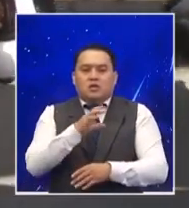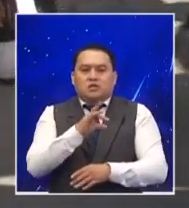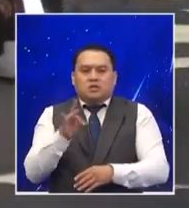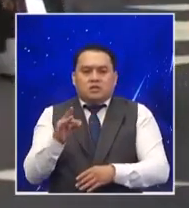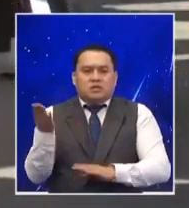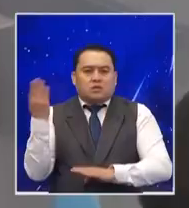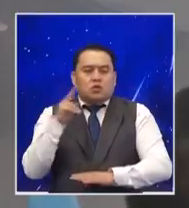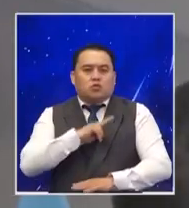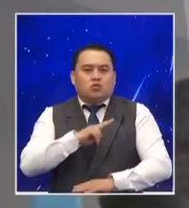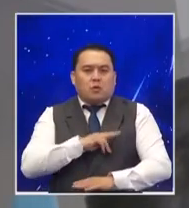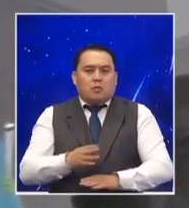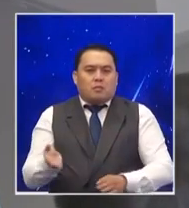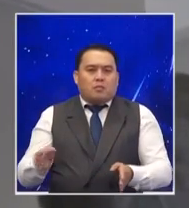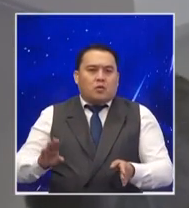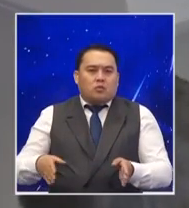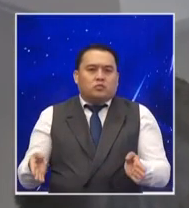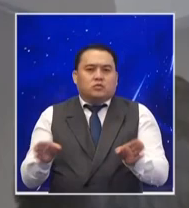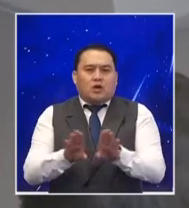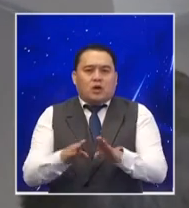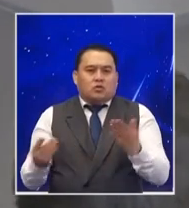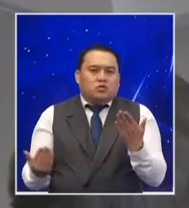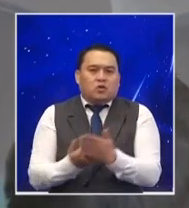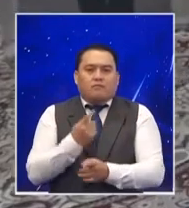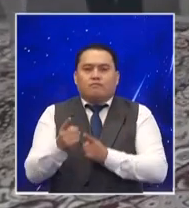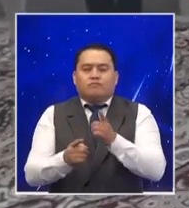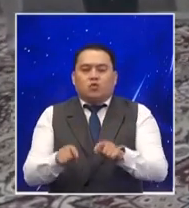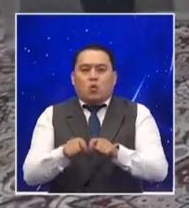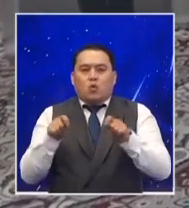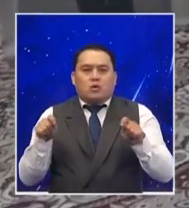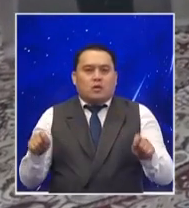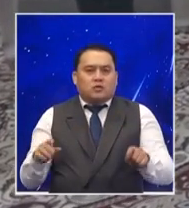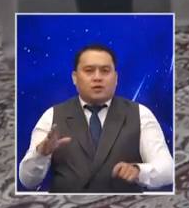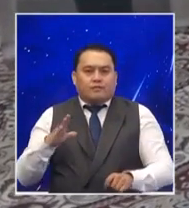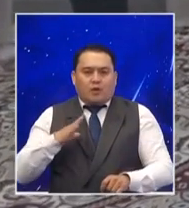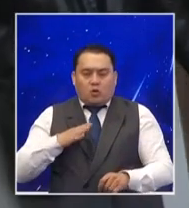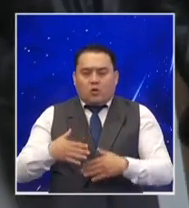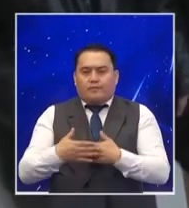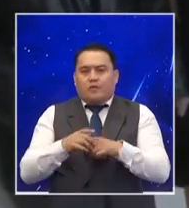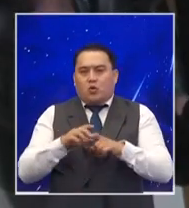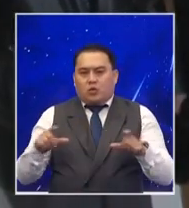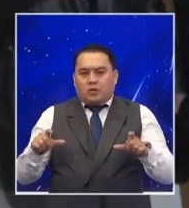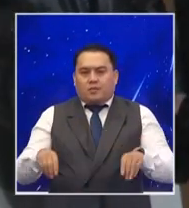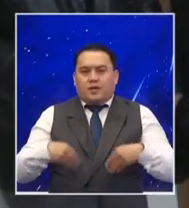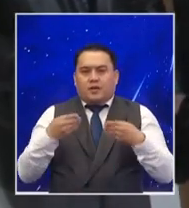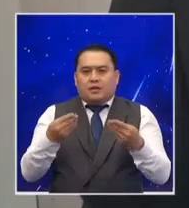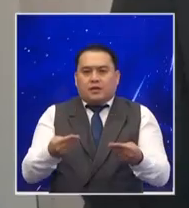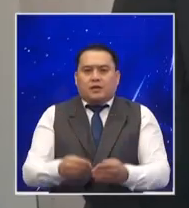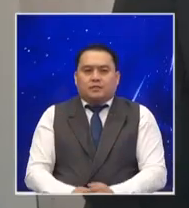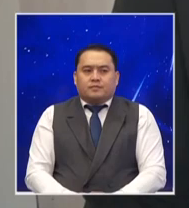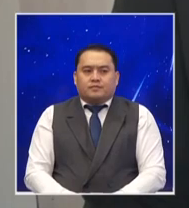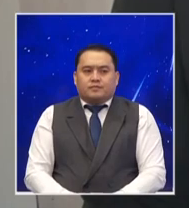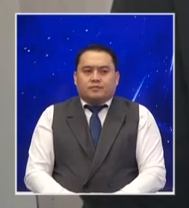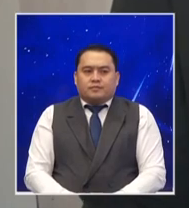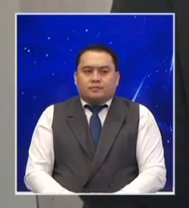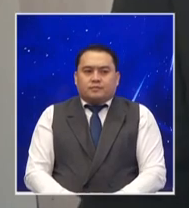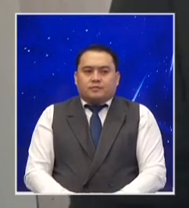жұмыс істеп, кейін жабылып қалған екен. Енді міне қайта жаңғырып, сәулеті келіскен еңселі ғимарат ел игілігіне берілді. Енді